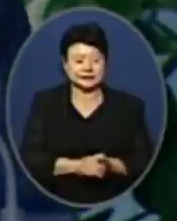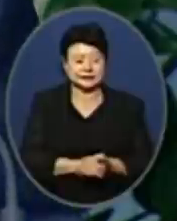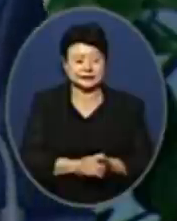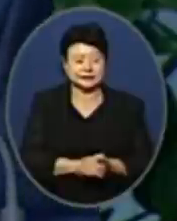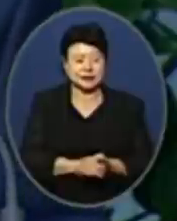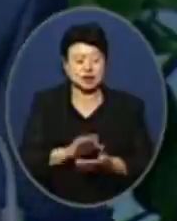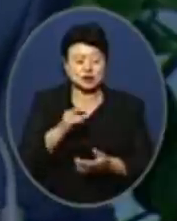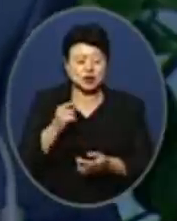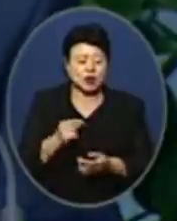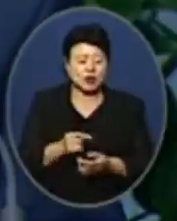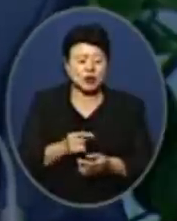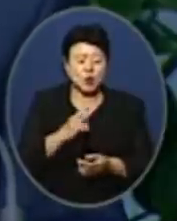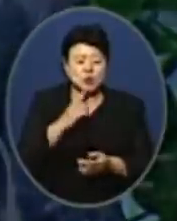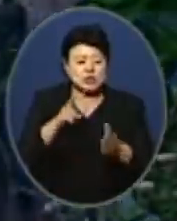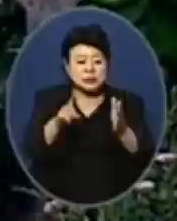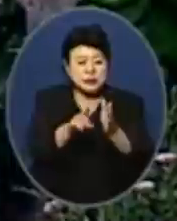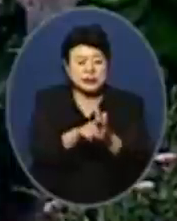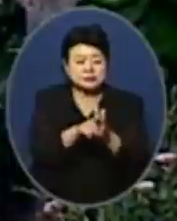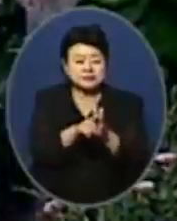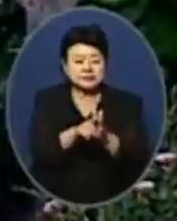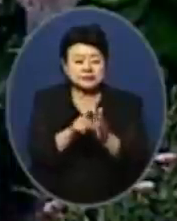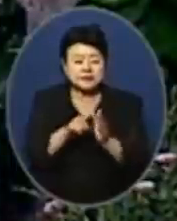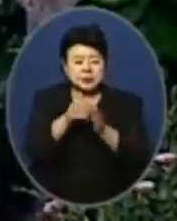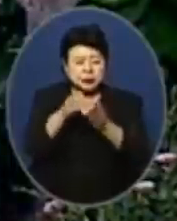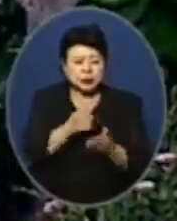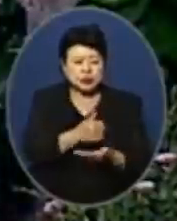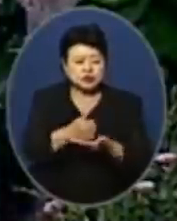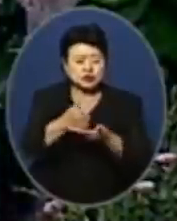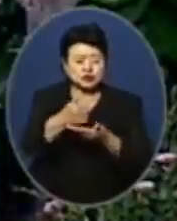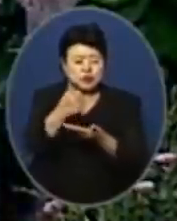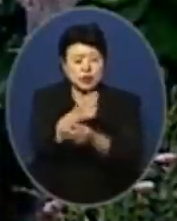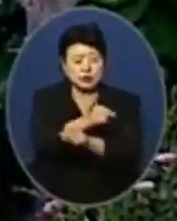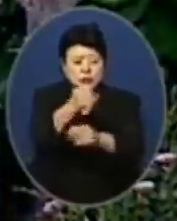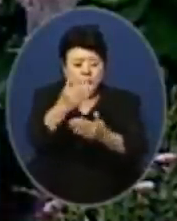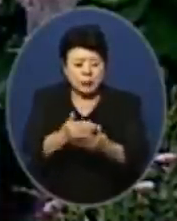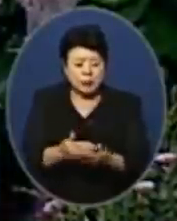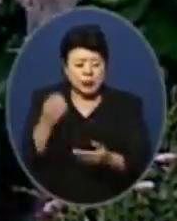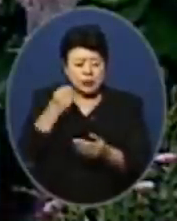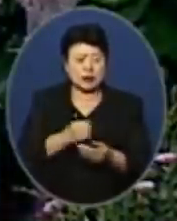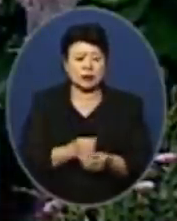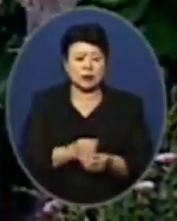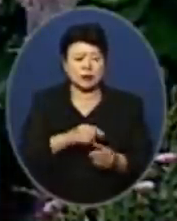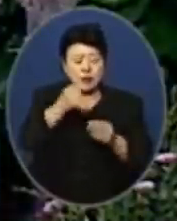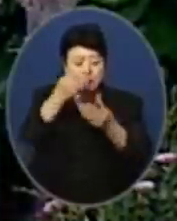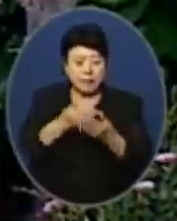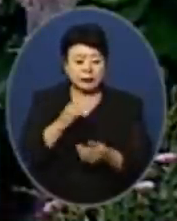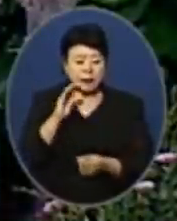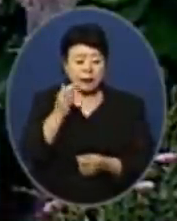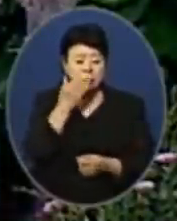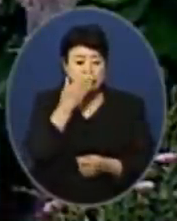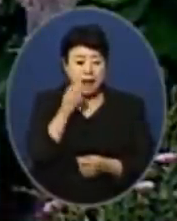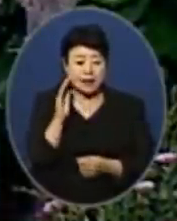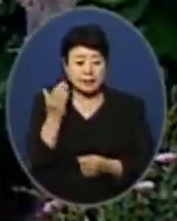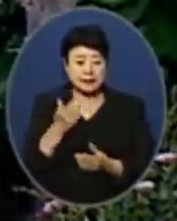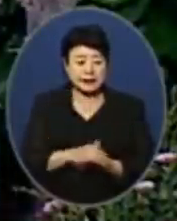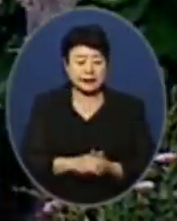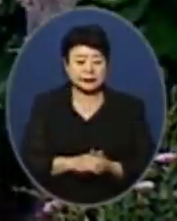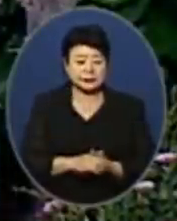마틴 루터는 오직 믿음, 믿음으로 말미암아 죄를 용서받고 영혼을 구원받을 수 있다고